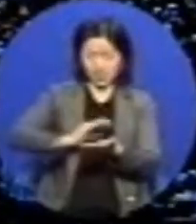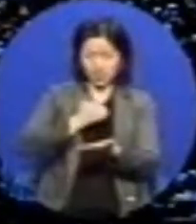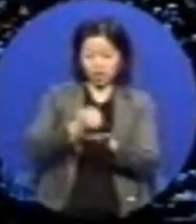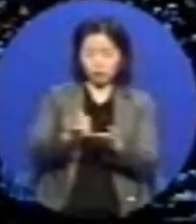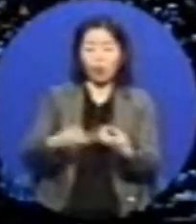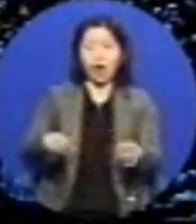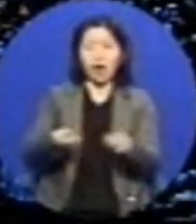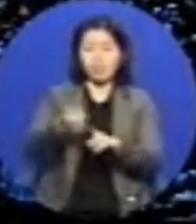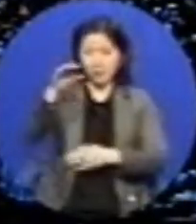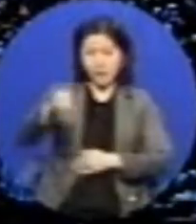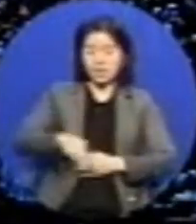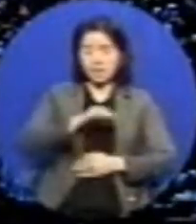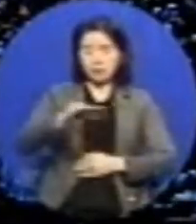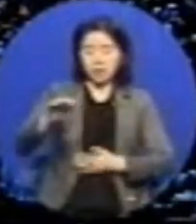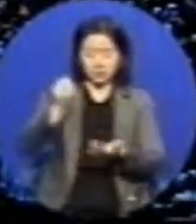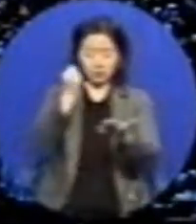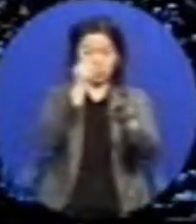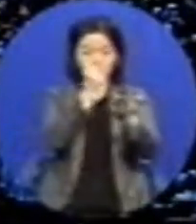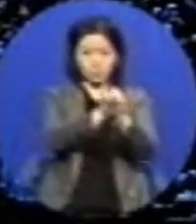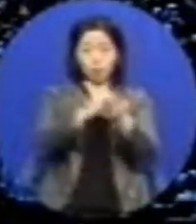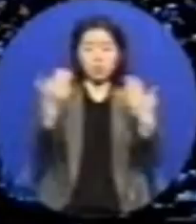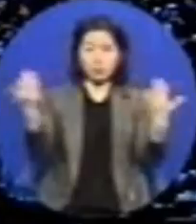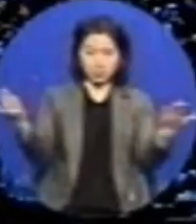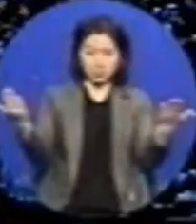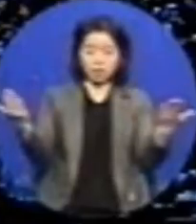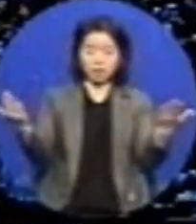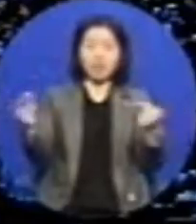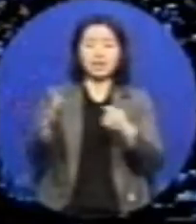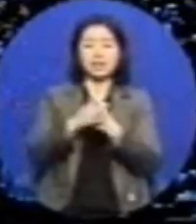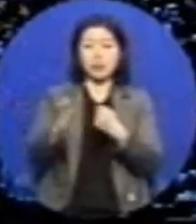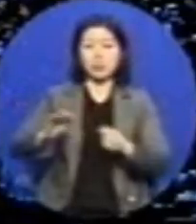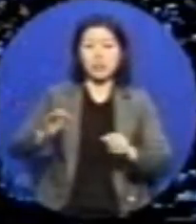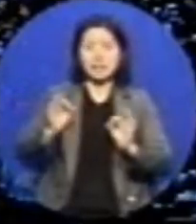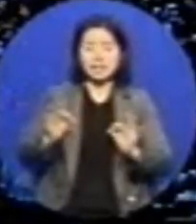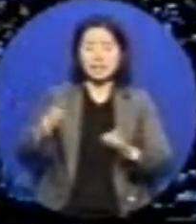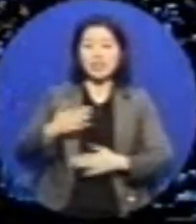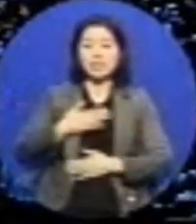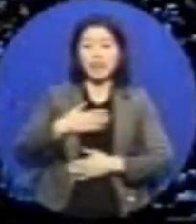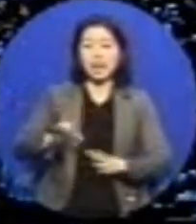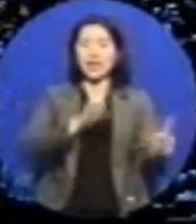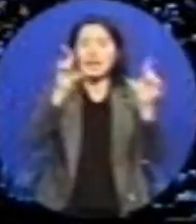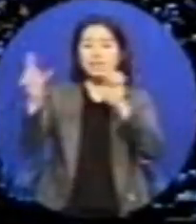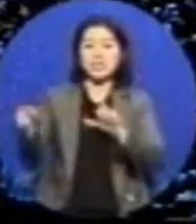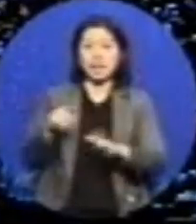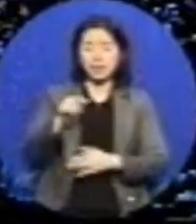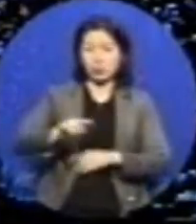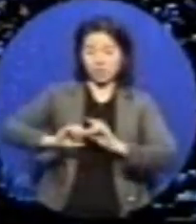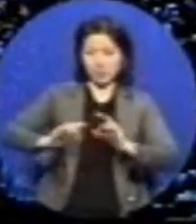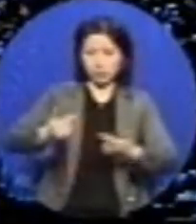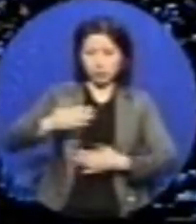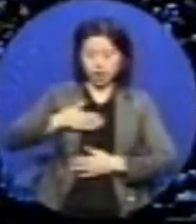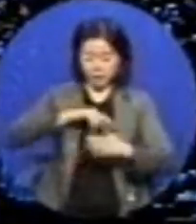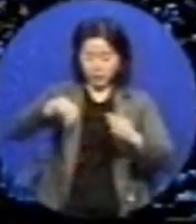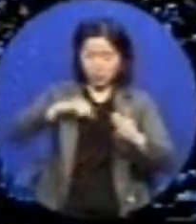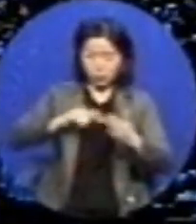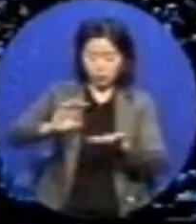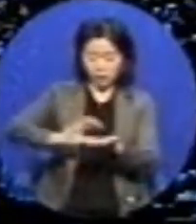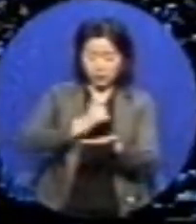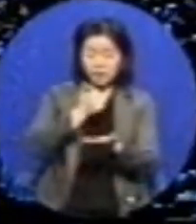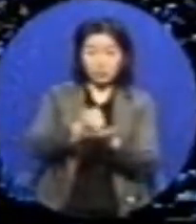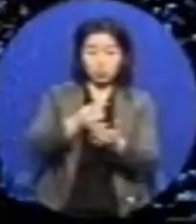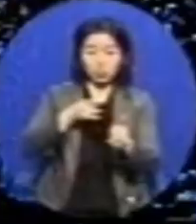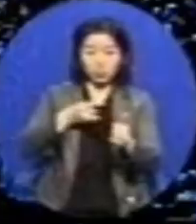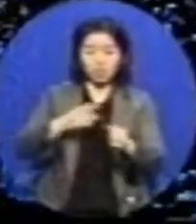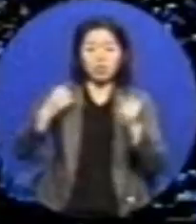못 박혔나니 그런즉 이제는 내가 사는 것이 아니에요 내 안에 그리스도께서 사시는